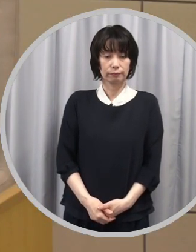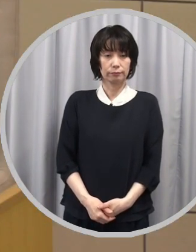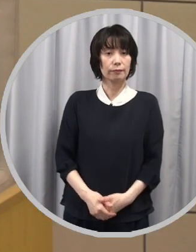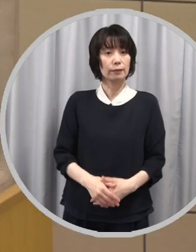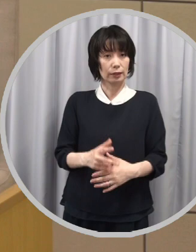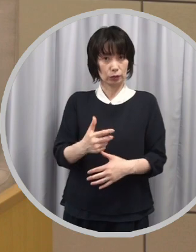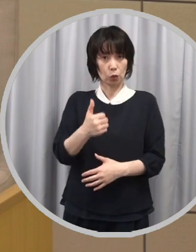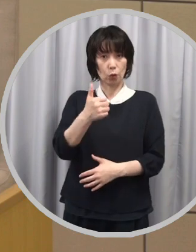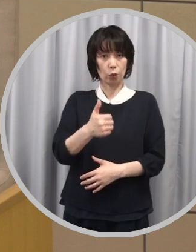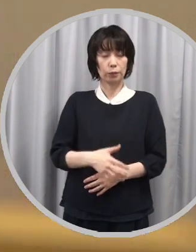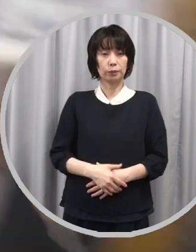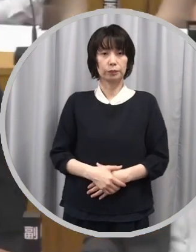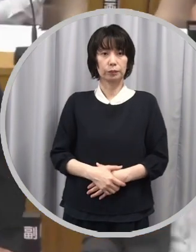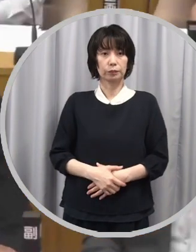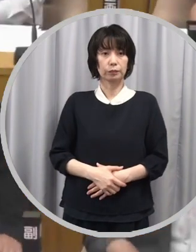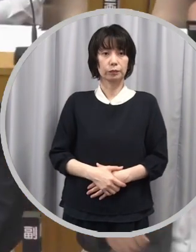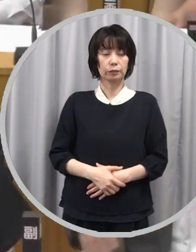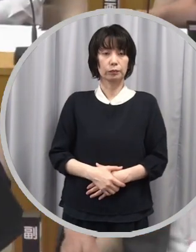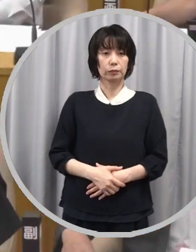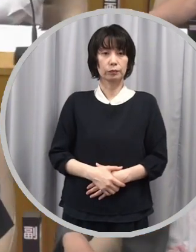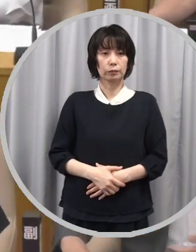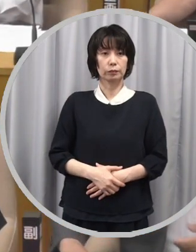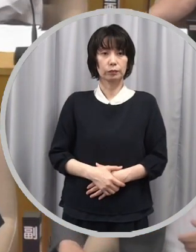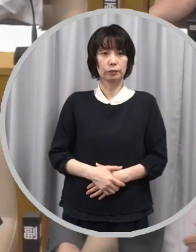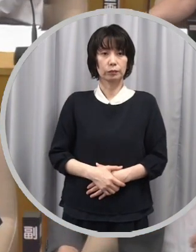加藤市長。